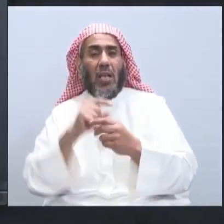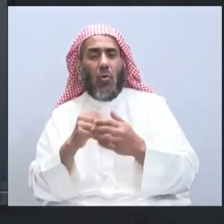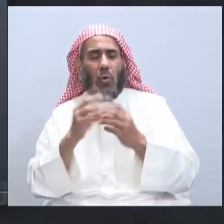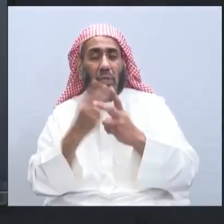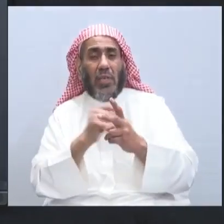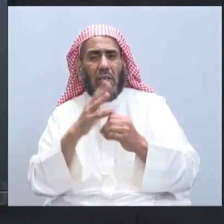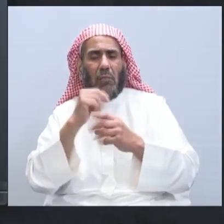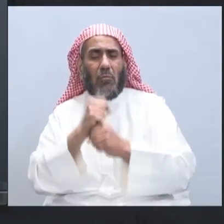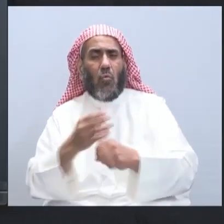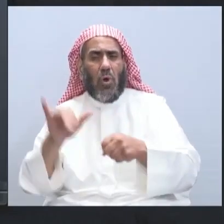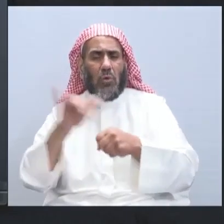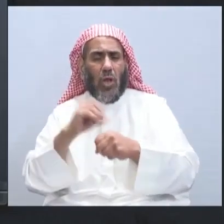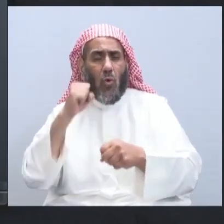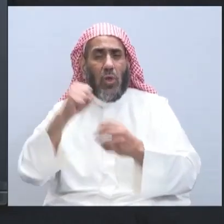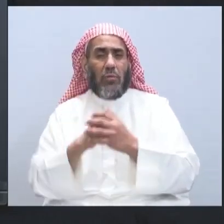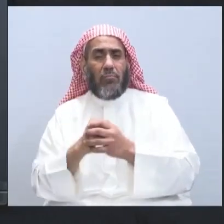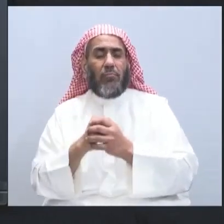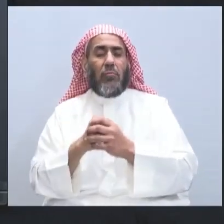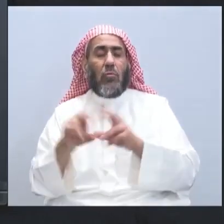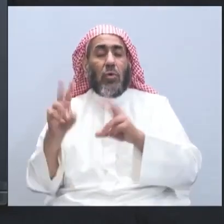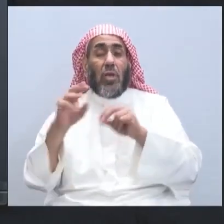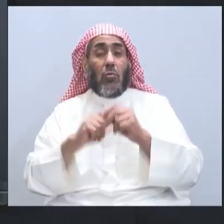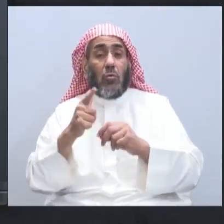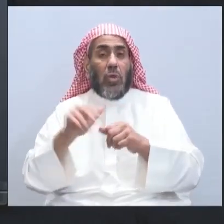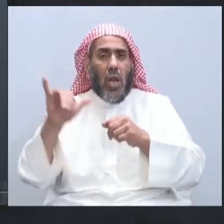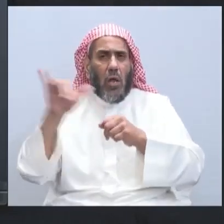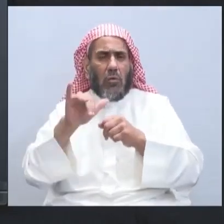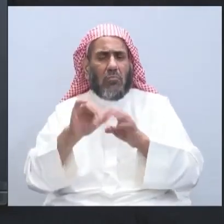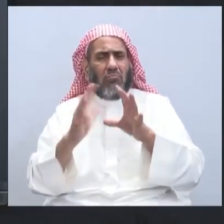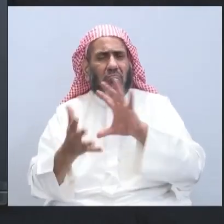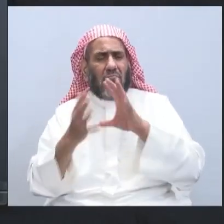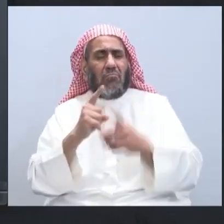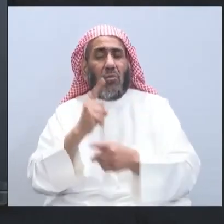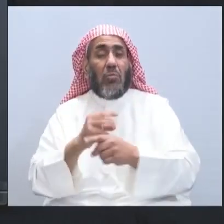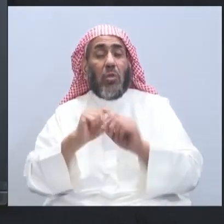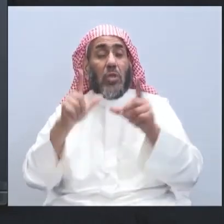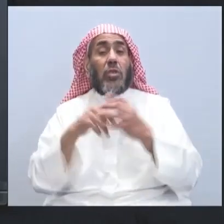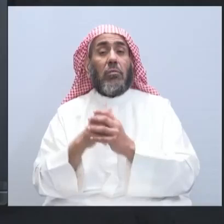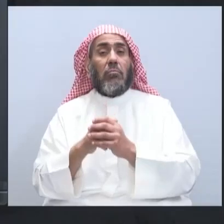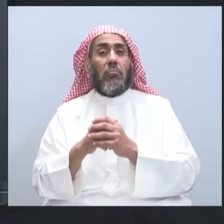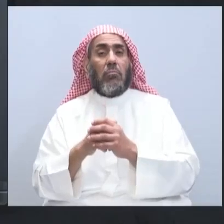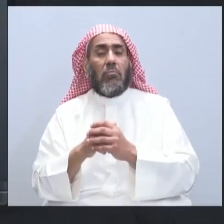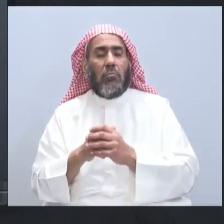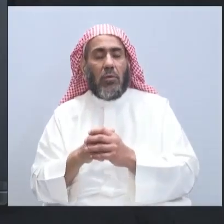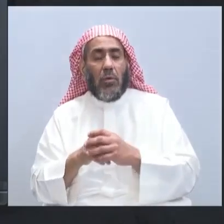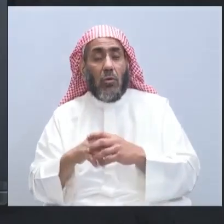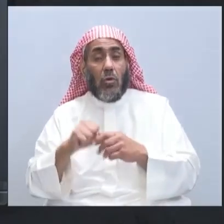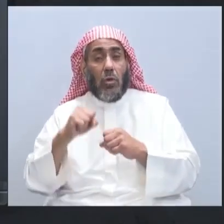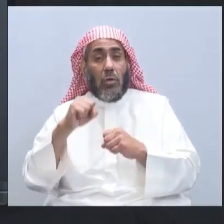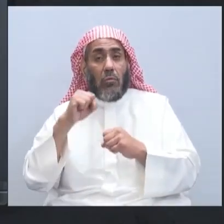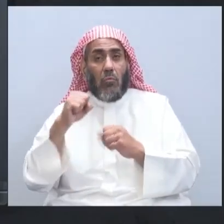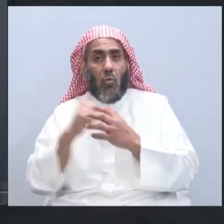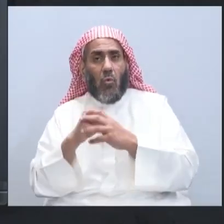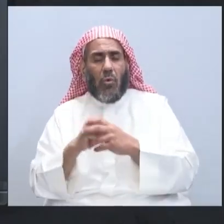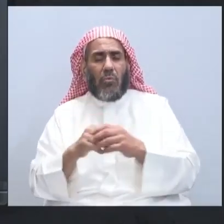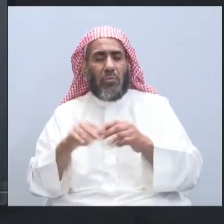التقليد الادب القديم وعوده الى قوته يعني وكانهم يريدون العوده ثم بعد ذلك يظهر جديد وهنا ا عاد الادب الى الى الى